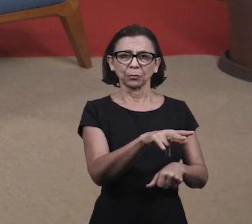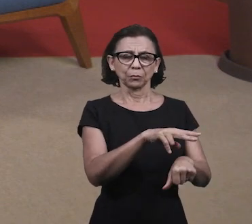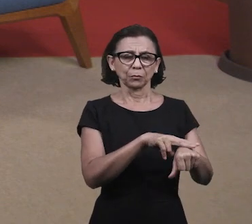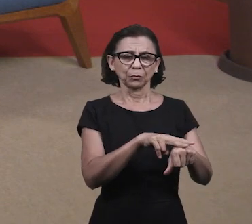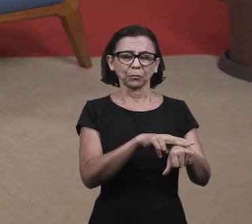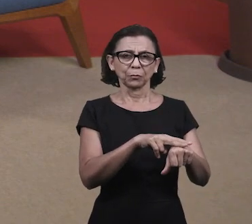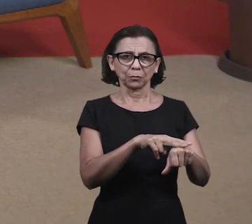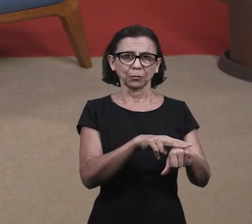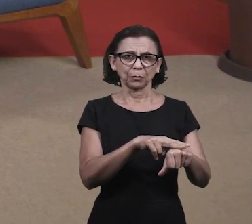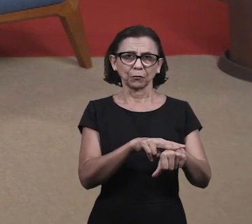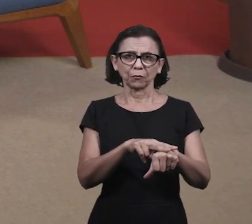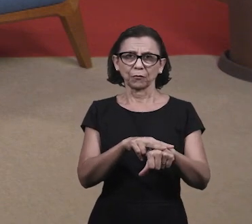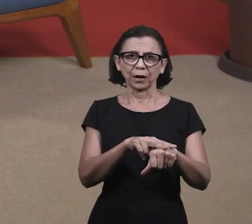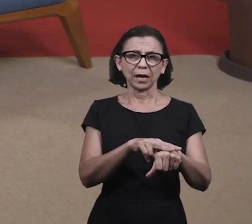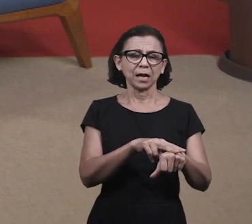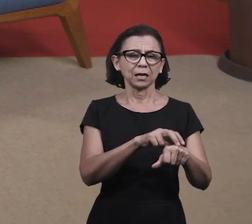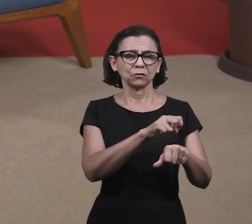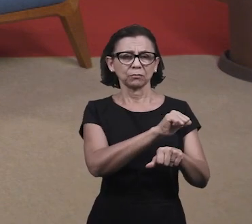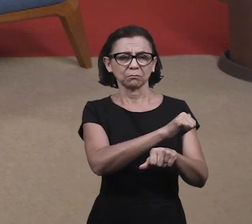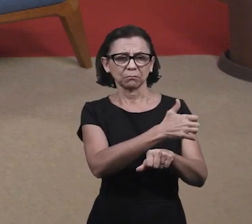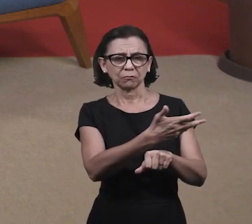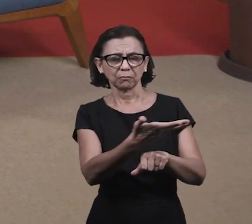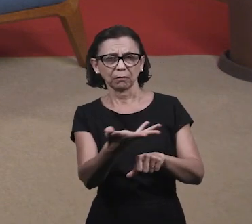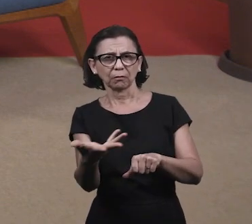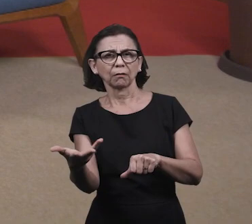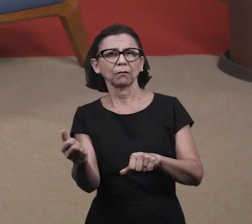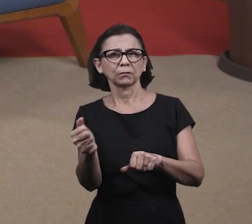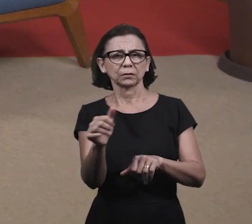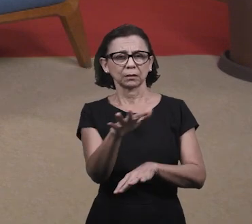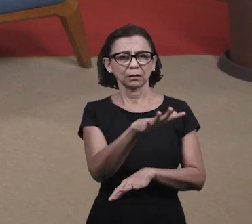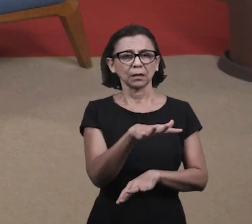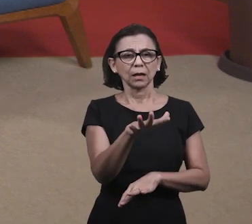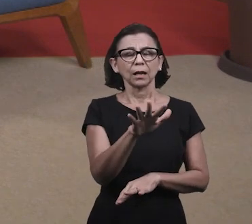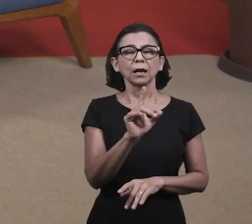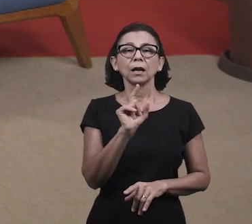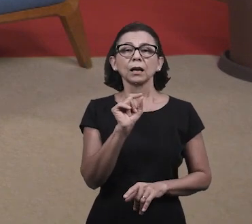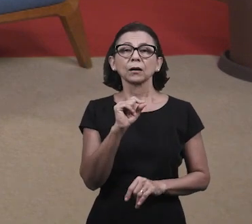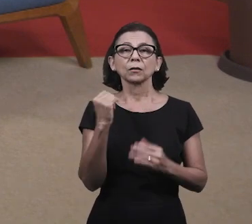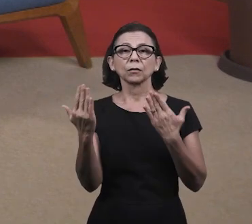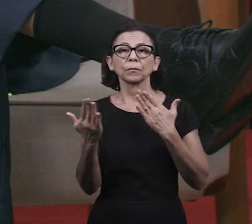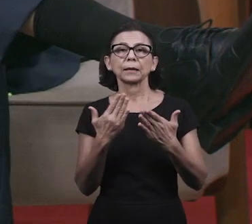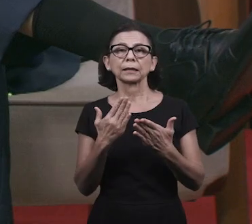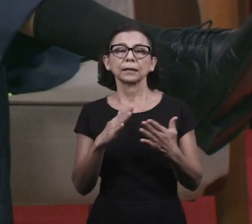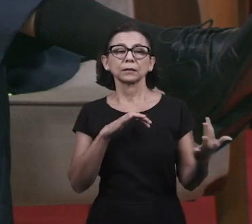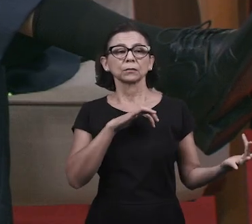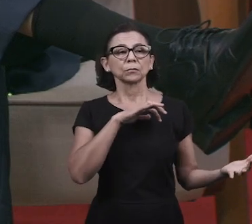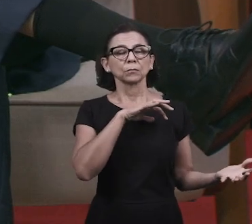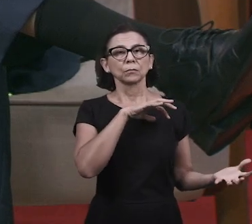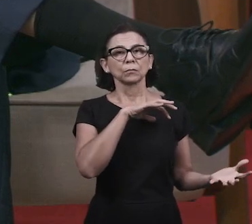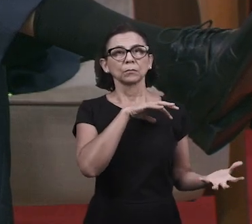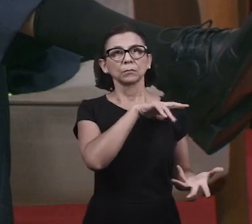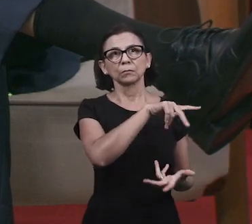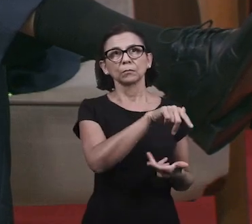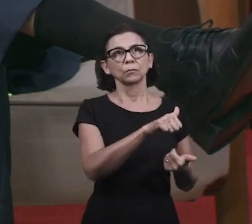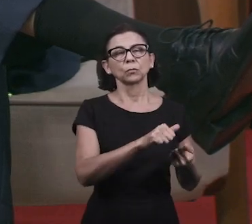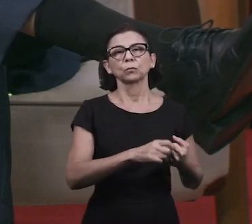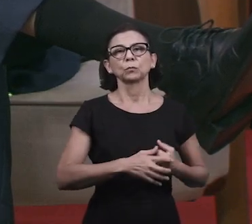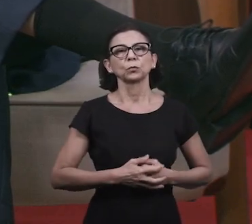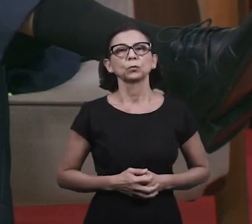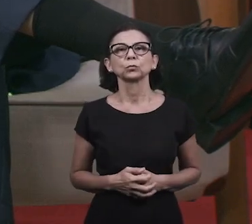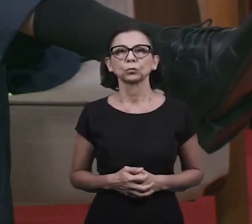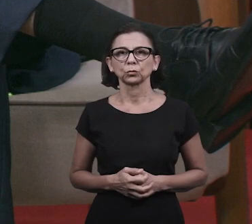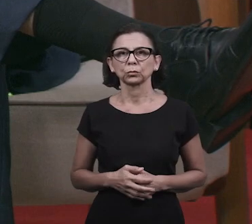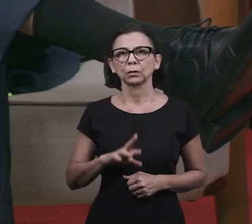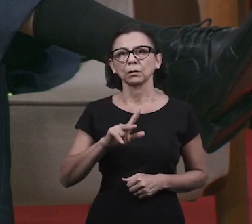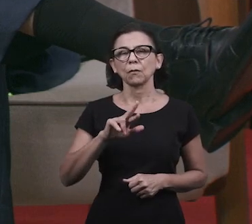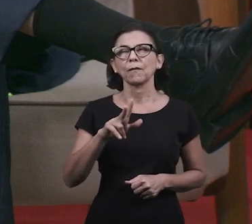parallèle prophétique avec le monde. C'est le chant des intérêts. Parce que quand nous parlons au monde, nous ne